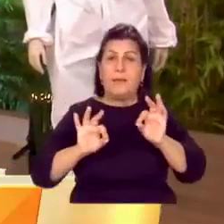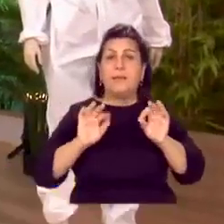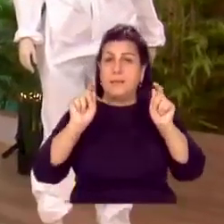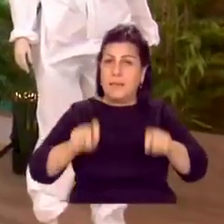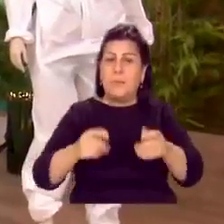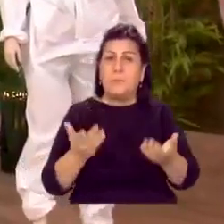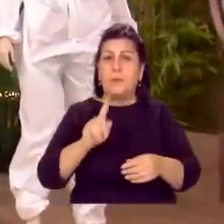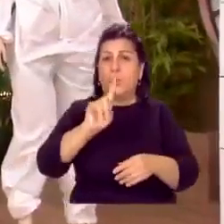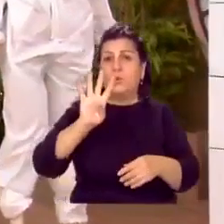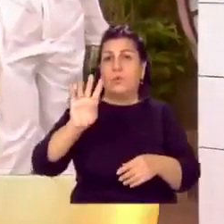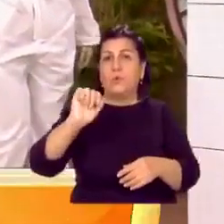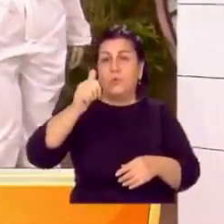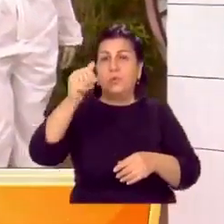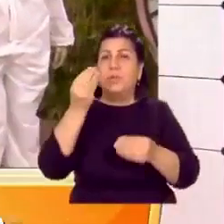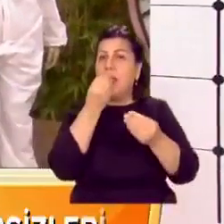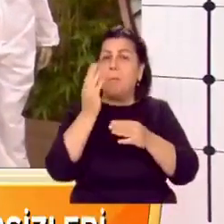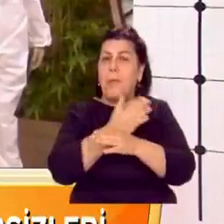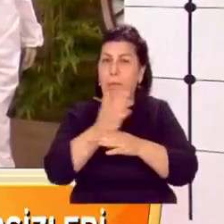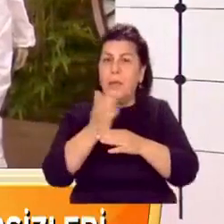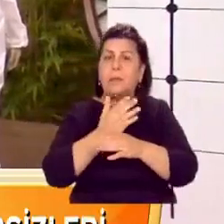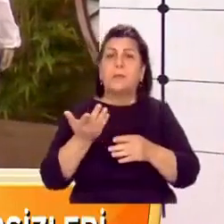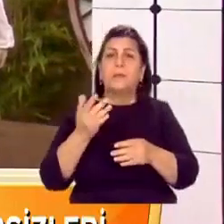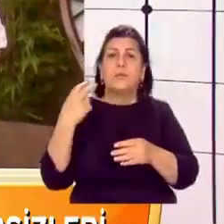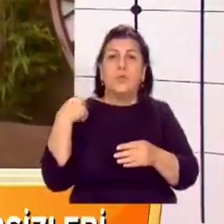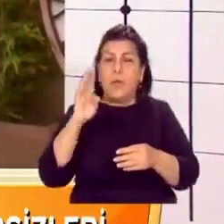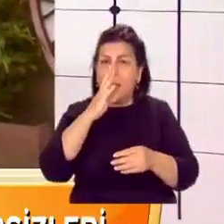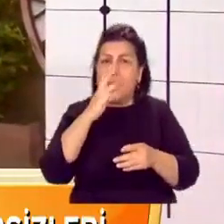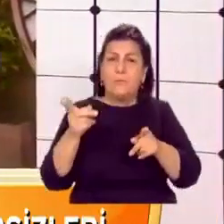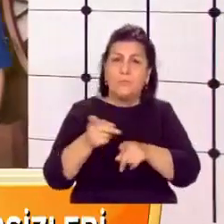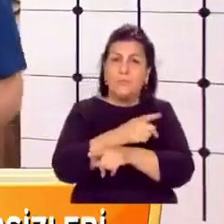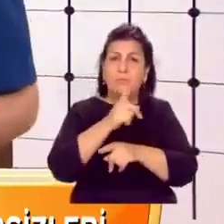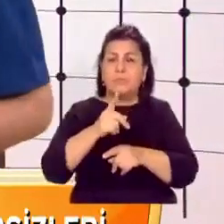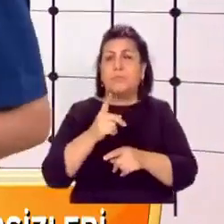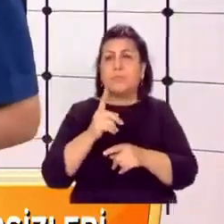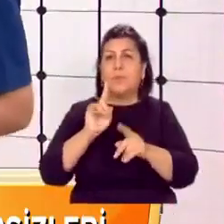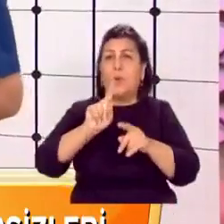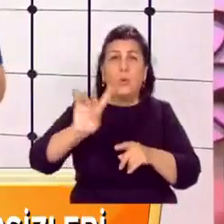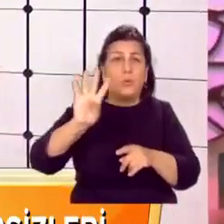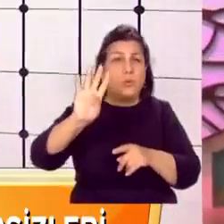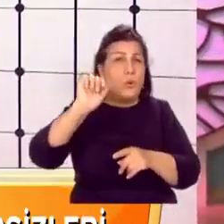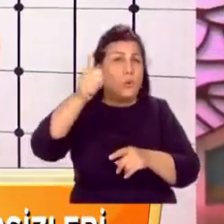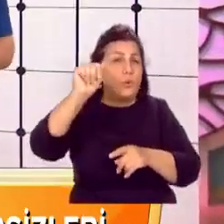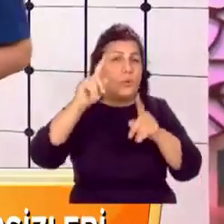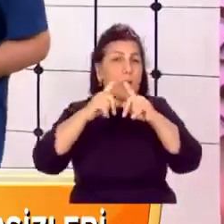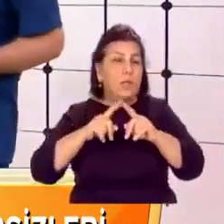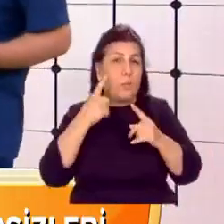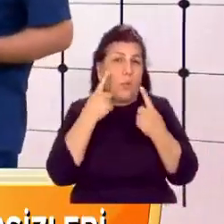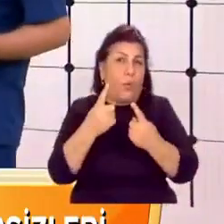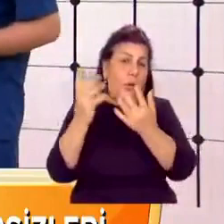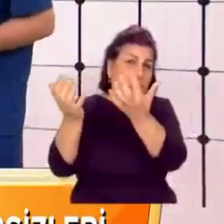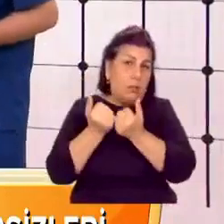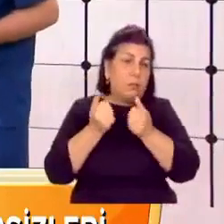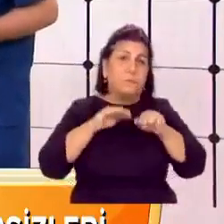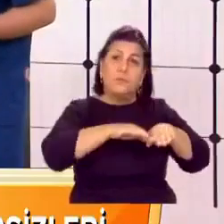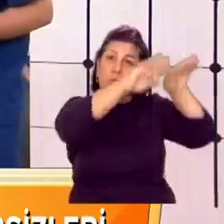edebilirsiniz 14 günlük yeteri kadar Erzan ve solur Hüzün ürünlerinde varsa daha Fazlasına gerek kalmayacaktır bunun hatırlatması yapalım